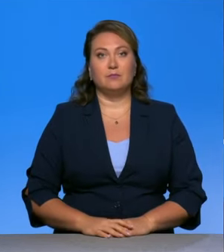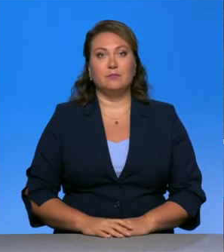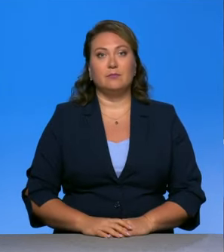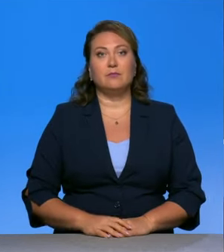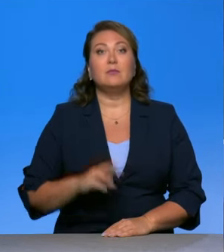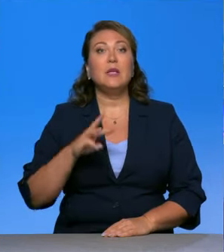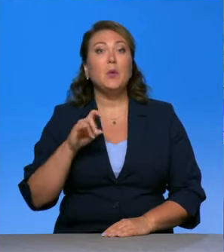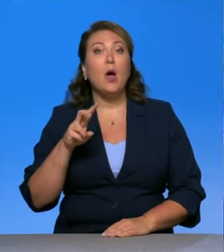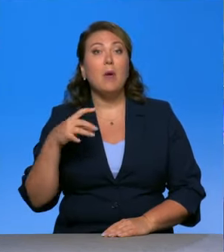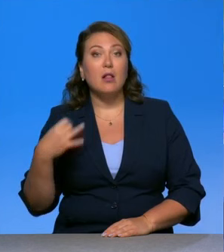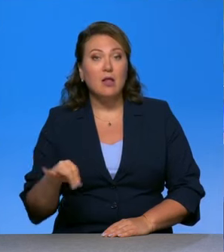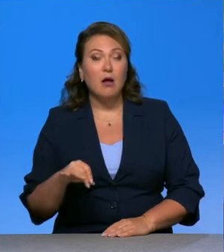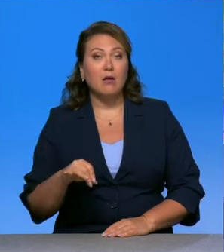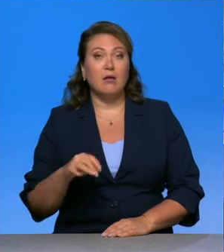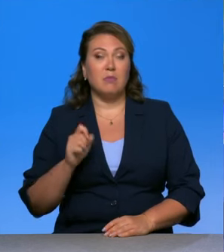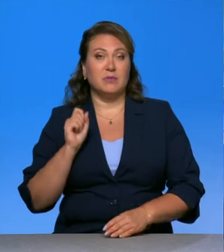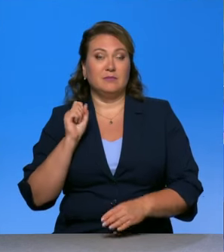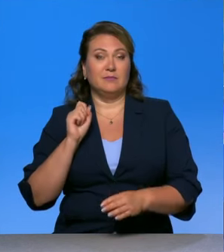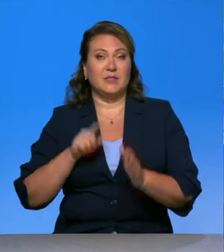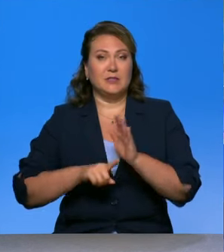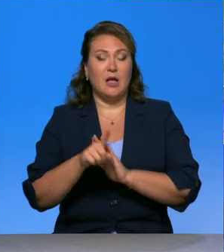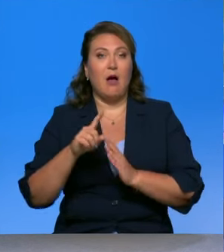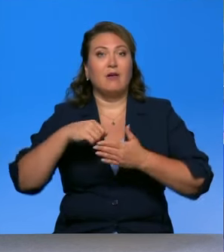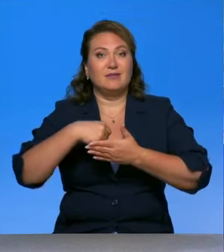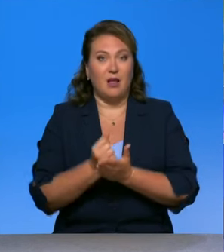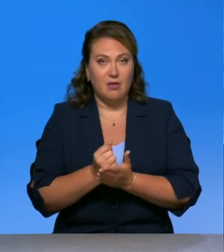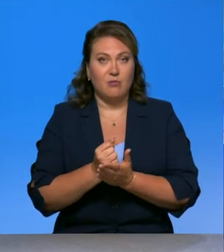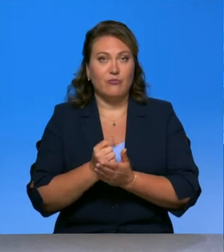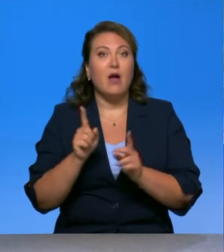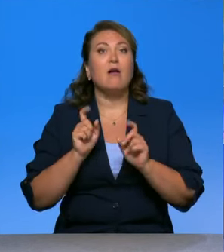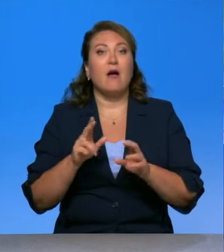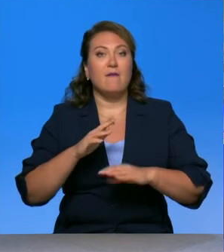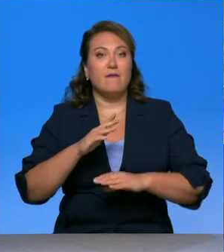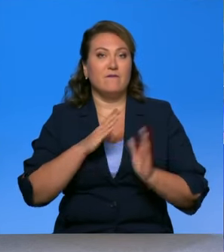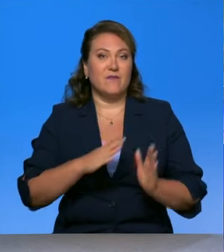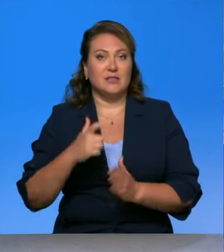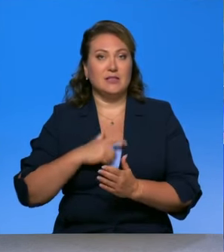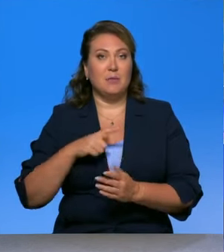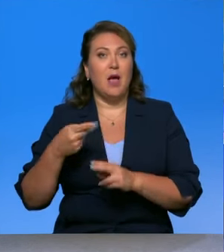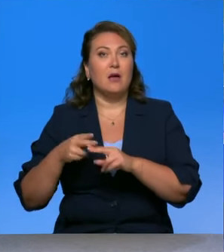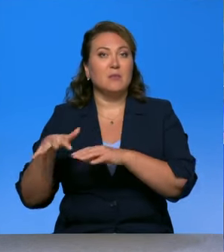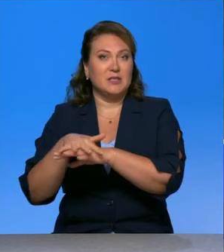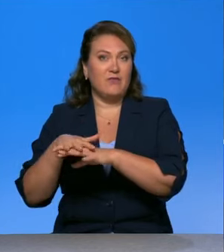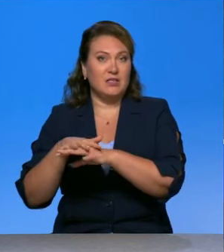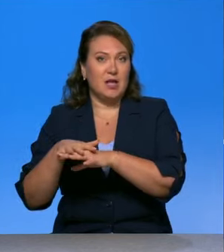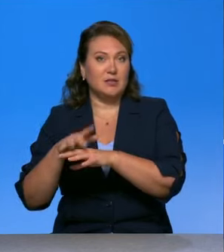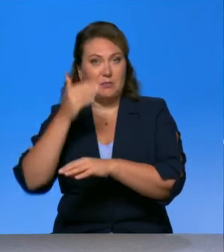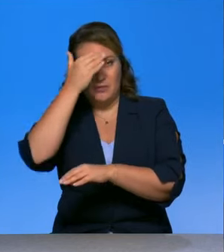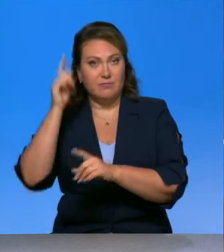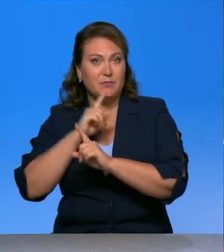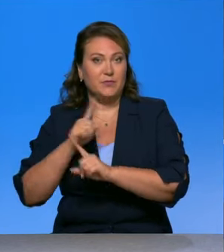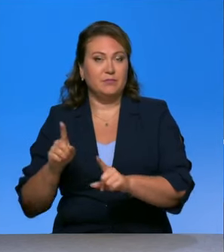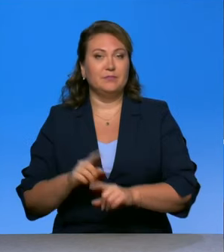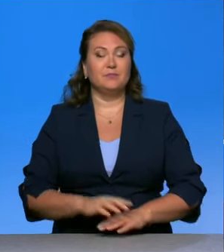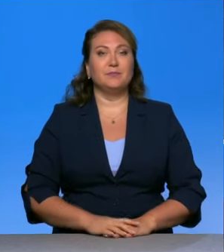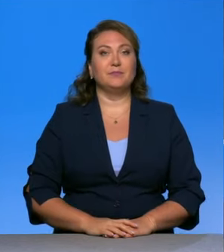наверное, о том, абсолютно, как вести себя с такими чуждыми цивилизациями. А ну, как они воспринимали? Первое время, ну, во-первых, они меня